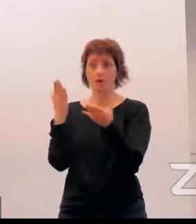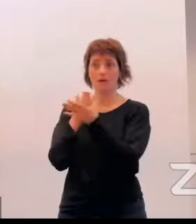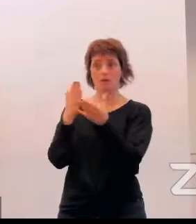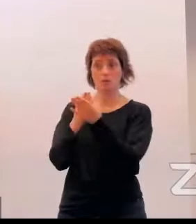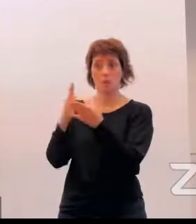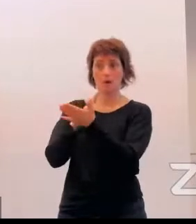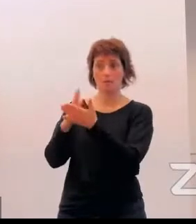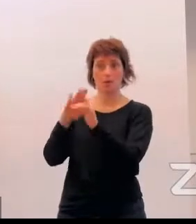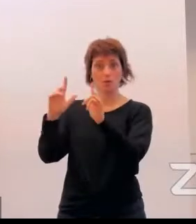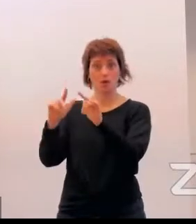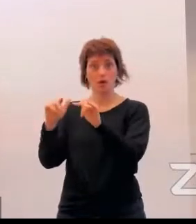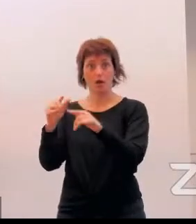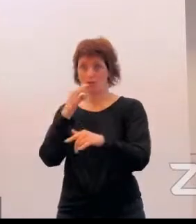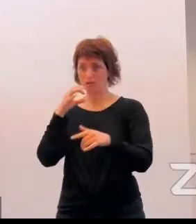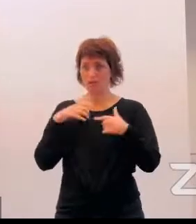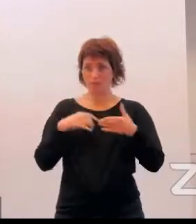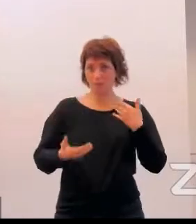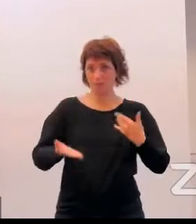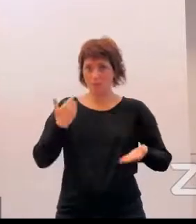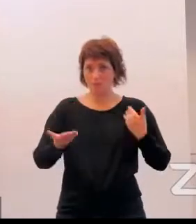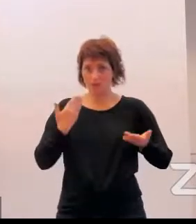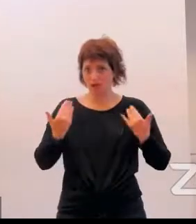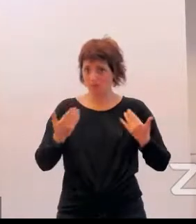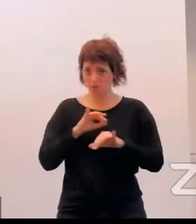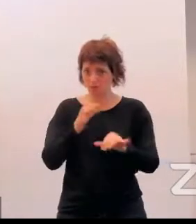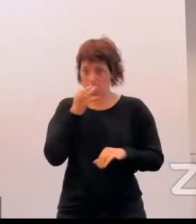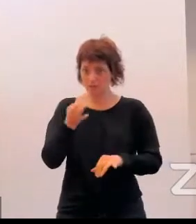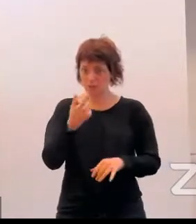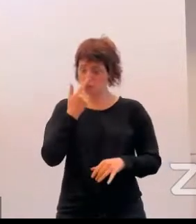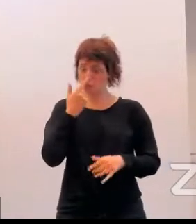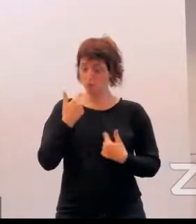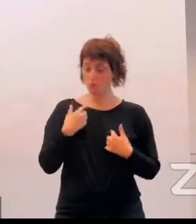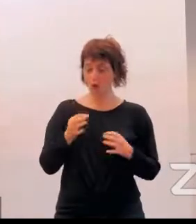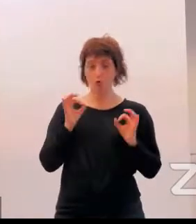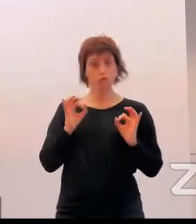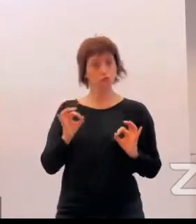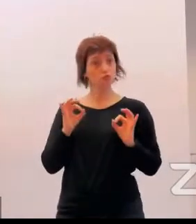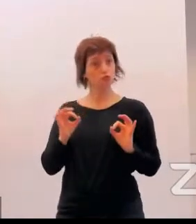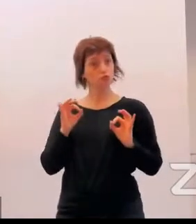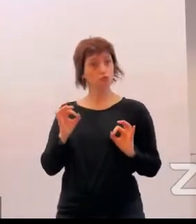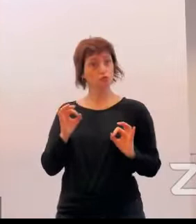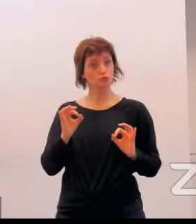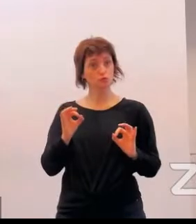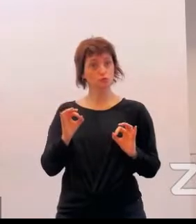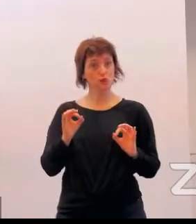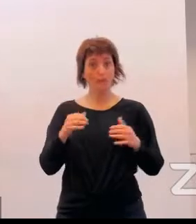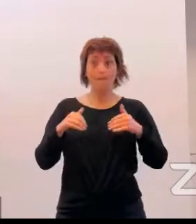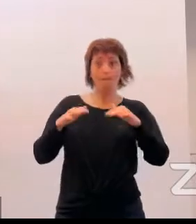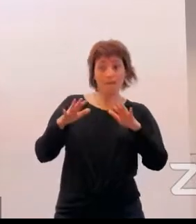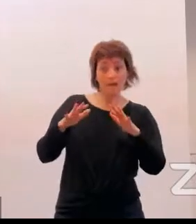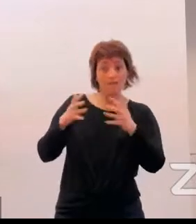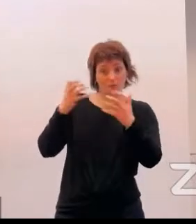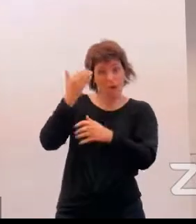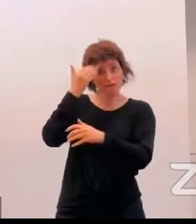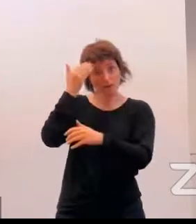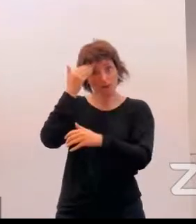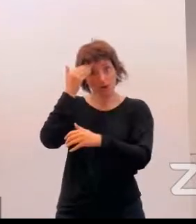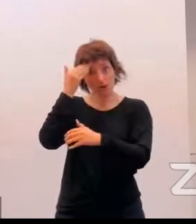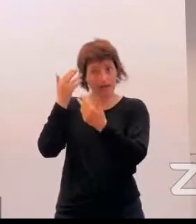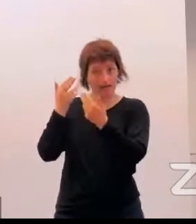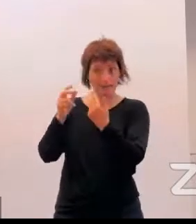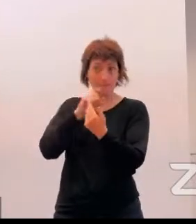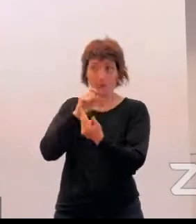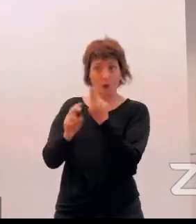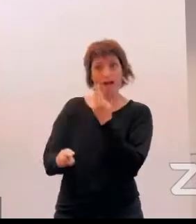Donc, je n'ai pas parlé de démantèlement, je pense avoir été extrêmement mesurée dans mes propos, et que ce n'était pas inintéressant. Par contre, j'aimerais vraiment savoir, et là, vous ne me répondez